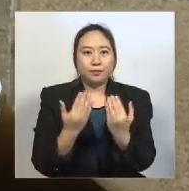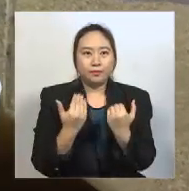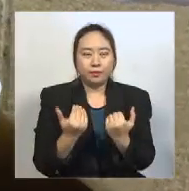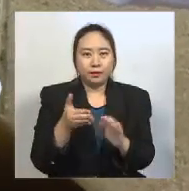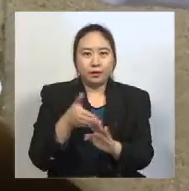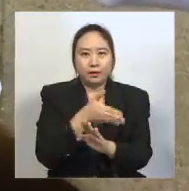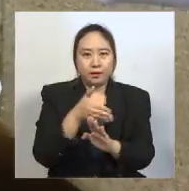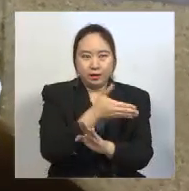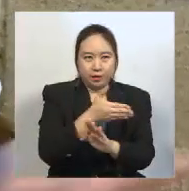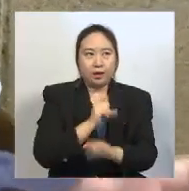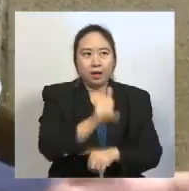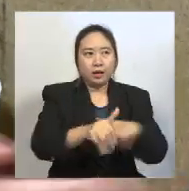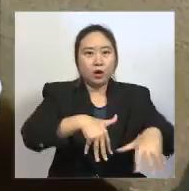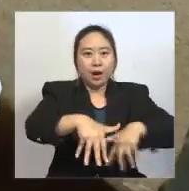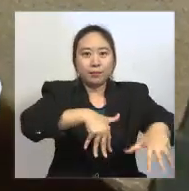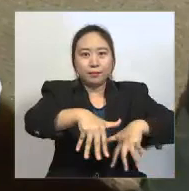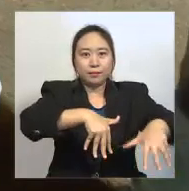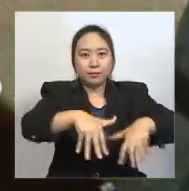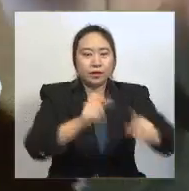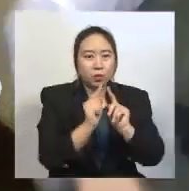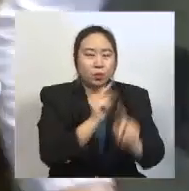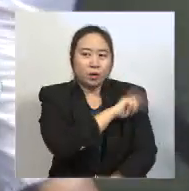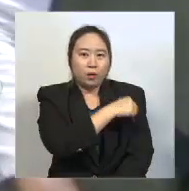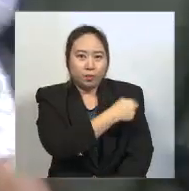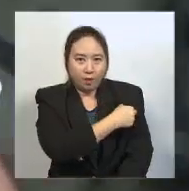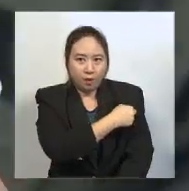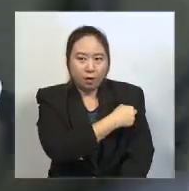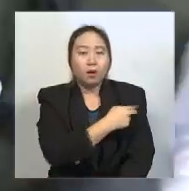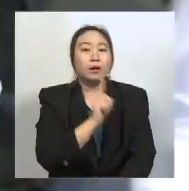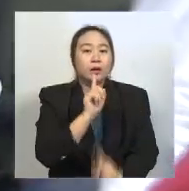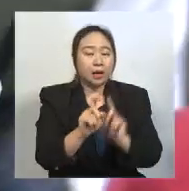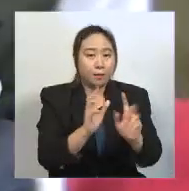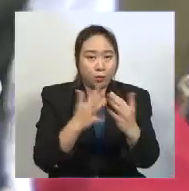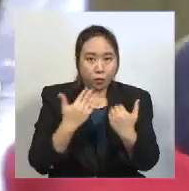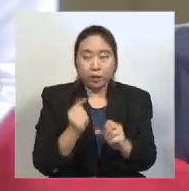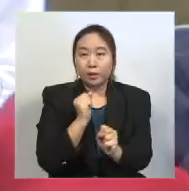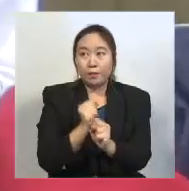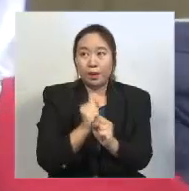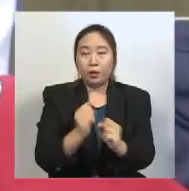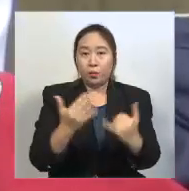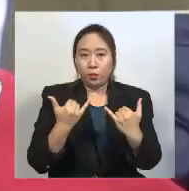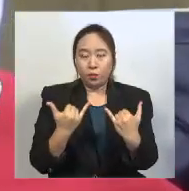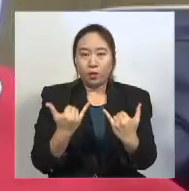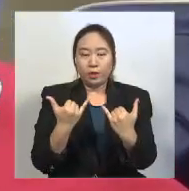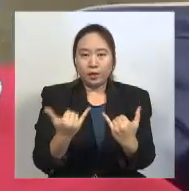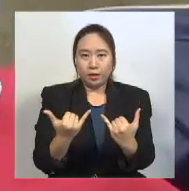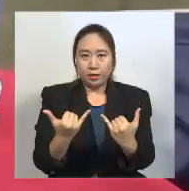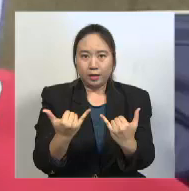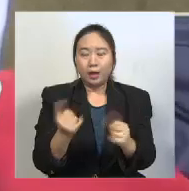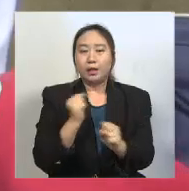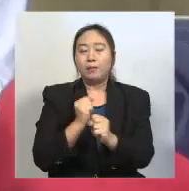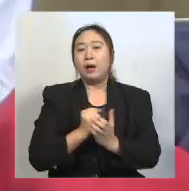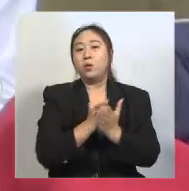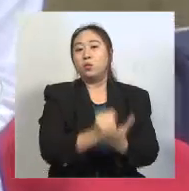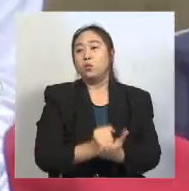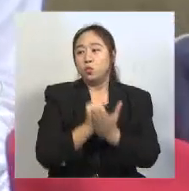พูดคุยกับชาวบ้านแล้วก็ไปร่วมกับคุณหมอด้วยค่ะเดี๋ยวเราไปคุยกับคุณหมอกันนะคะว่าการภารกิจครั้งนี้เราลงมาร่วมกันในการช่วยเหลือเนี่ยเ